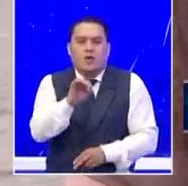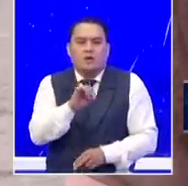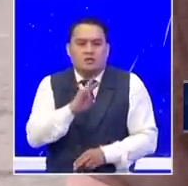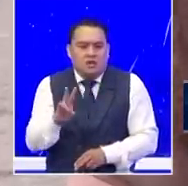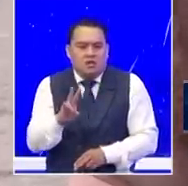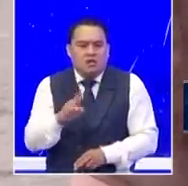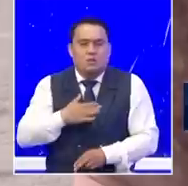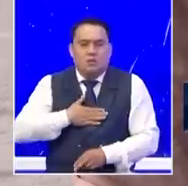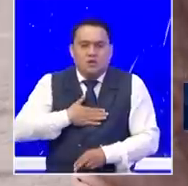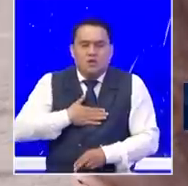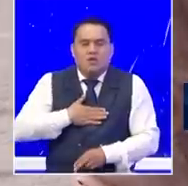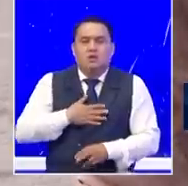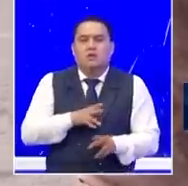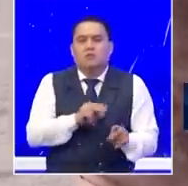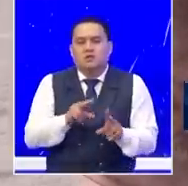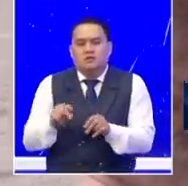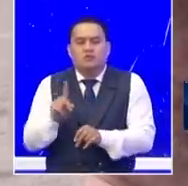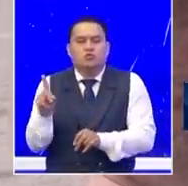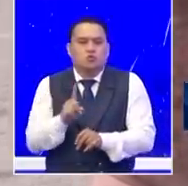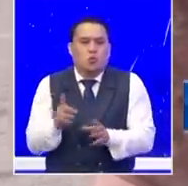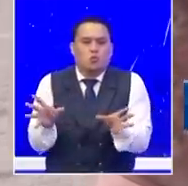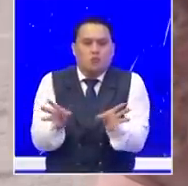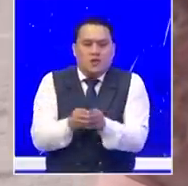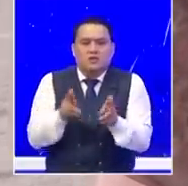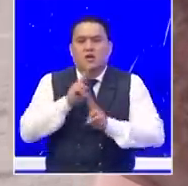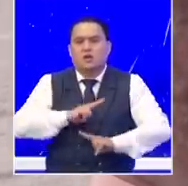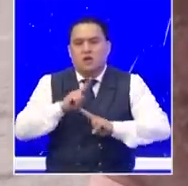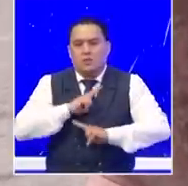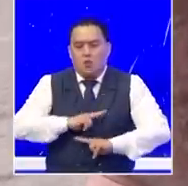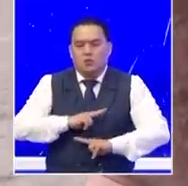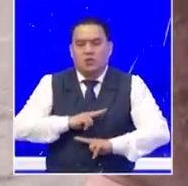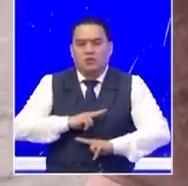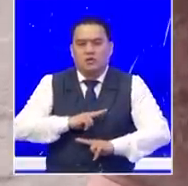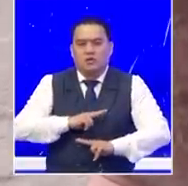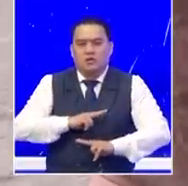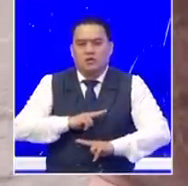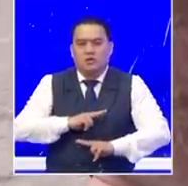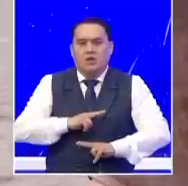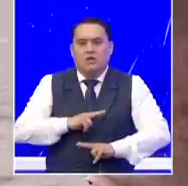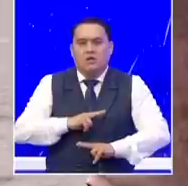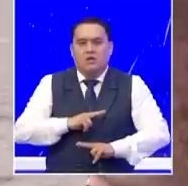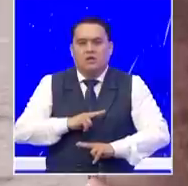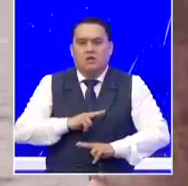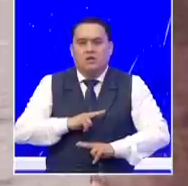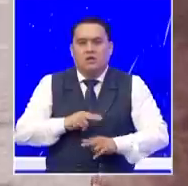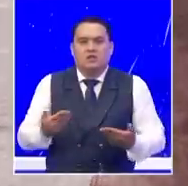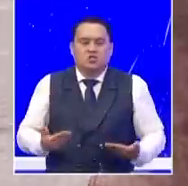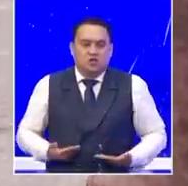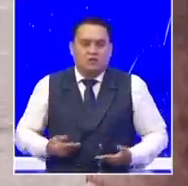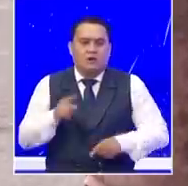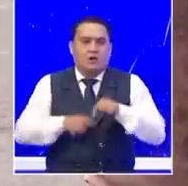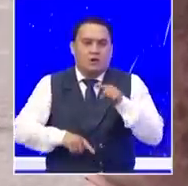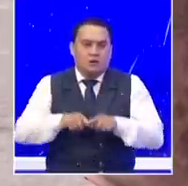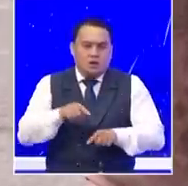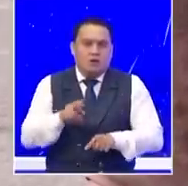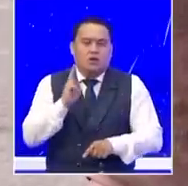Мне посчастливилось с ним тоже проработать ряд лет. И пока живы его родные, пока